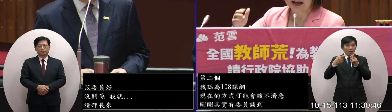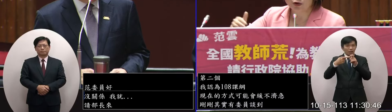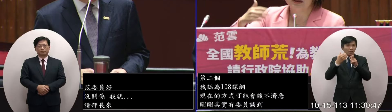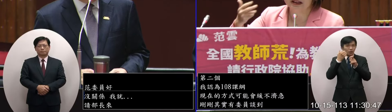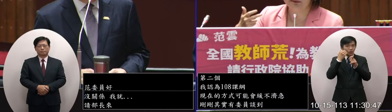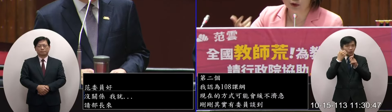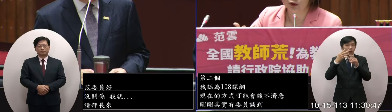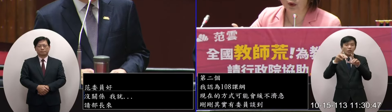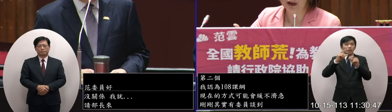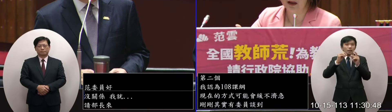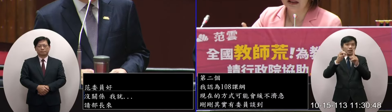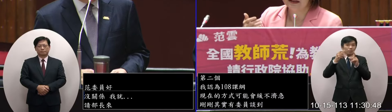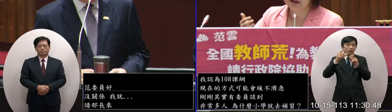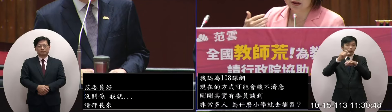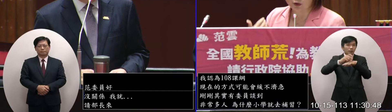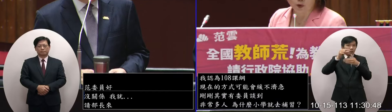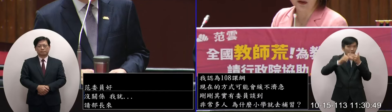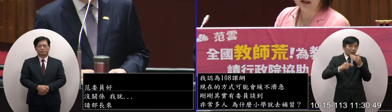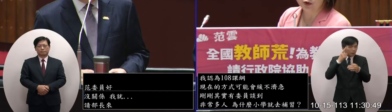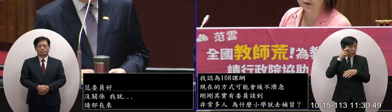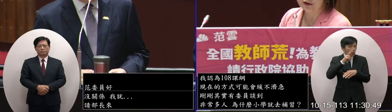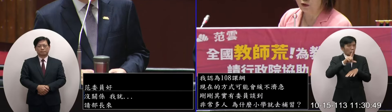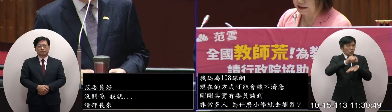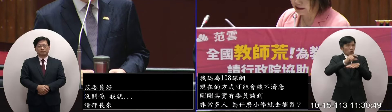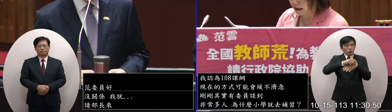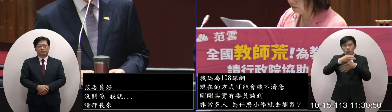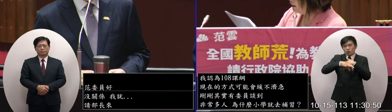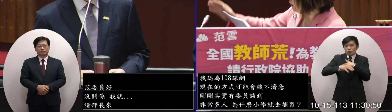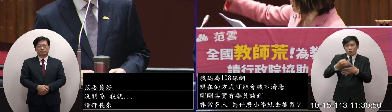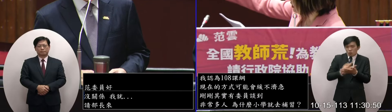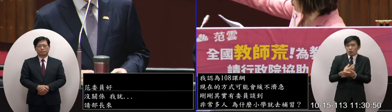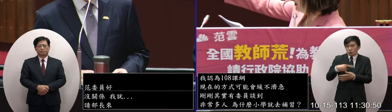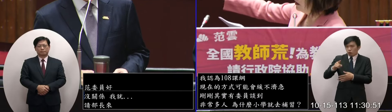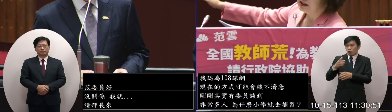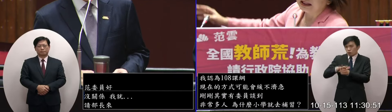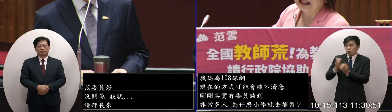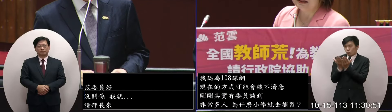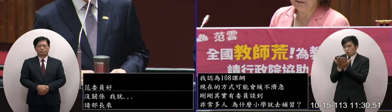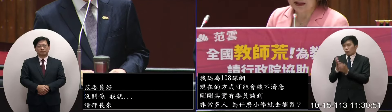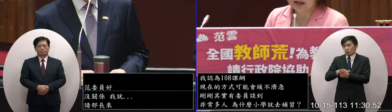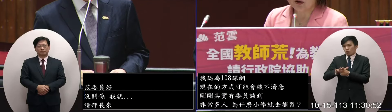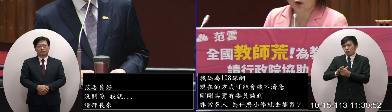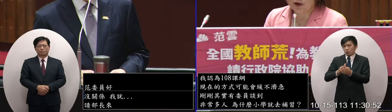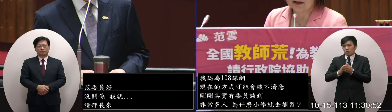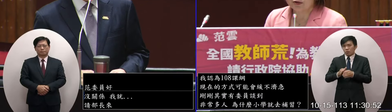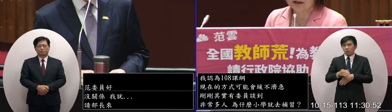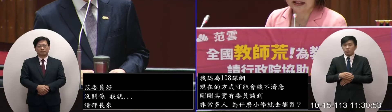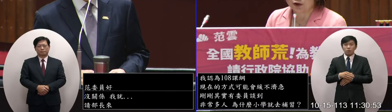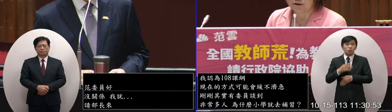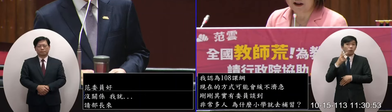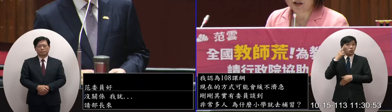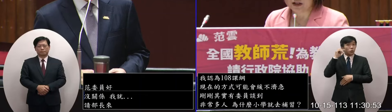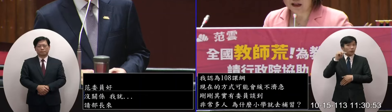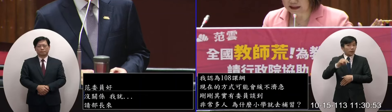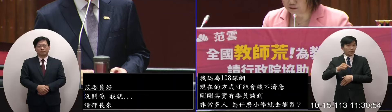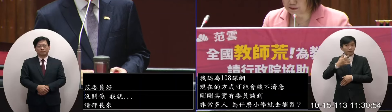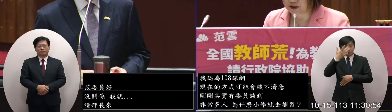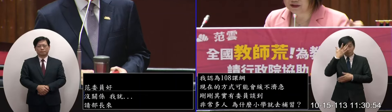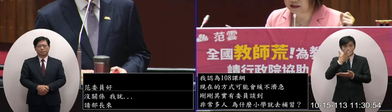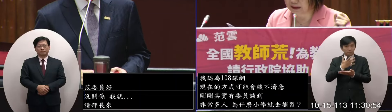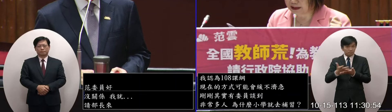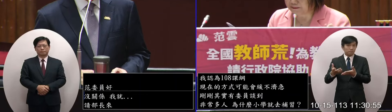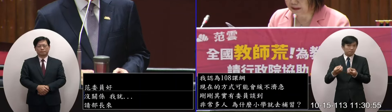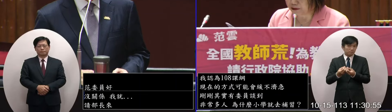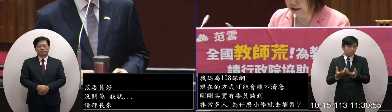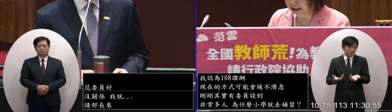校的开出的课不够多哦。那这是我初步的观察。那我认为哦，一个比较快速的解决方式，当然我